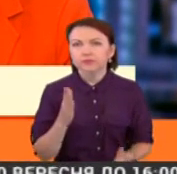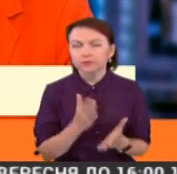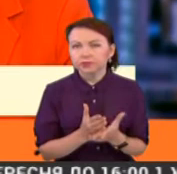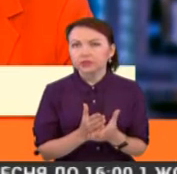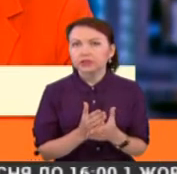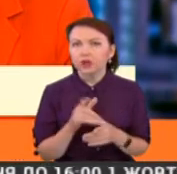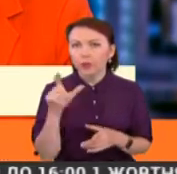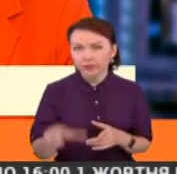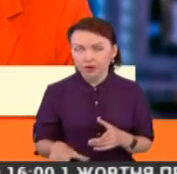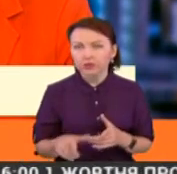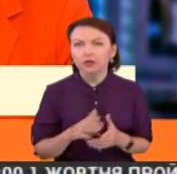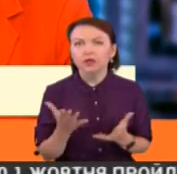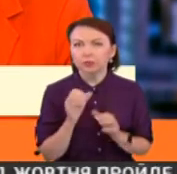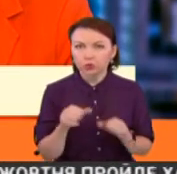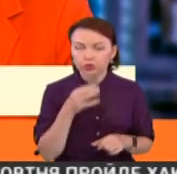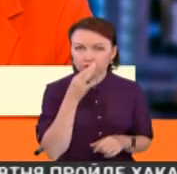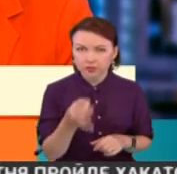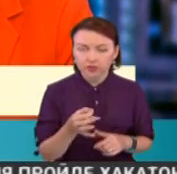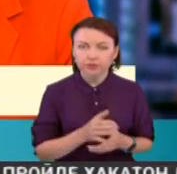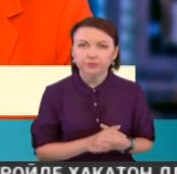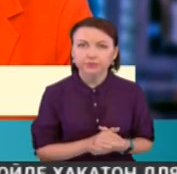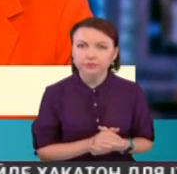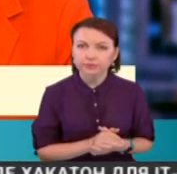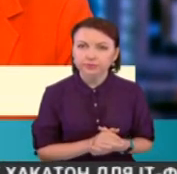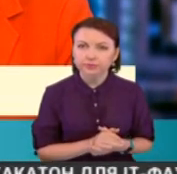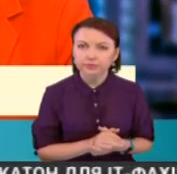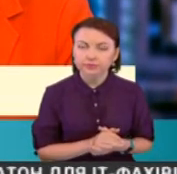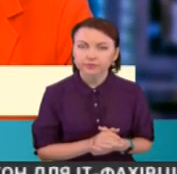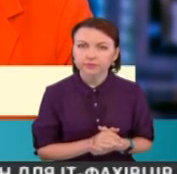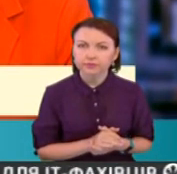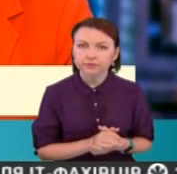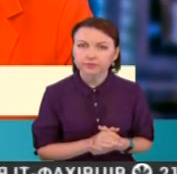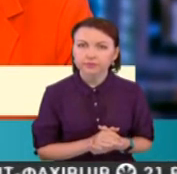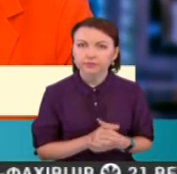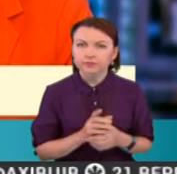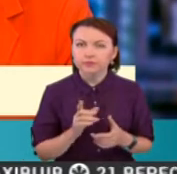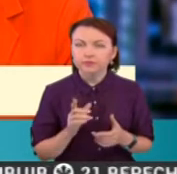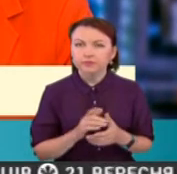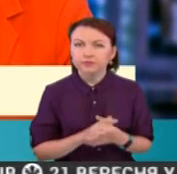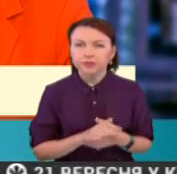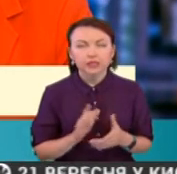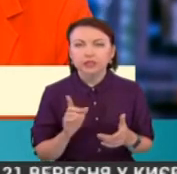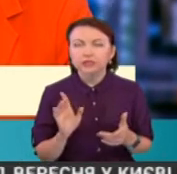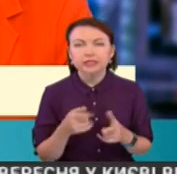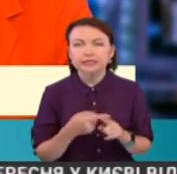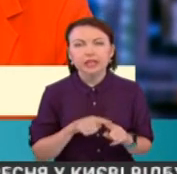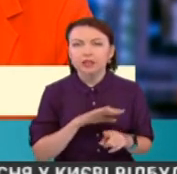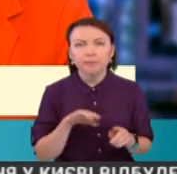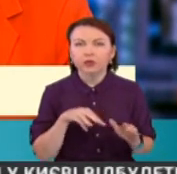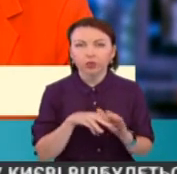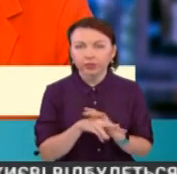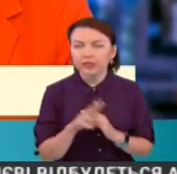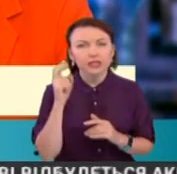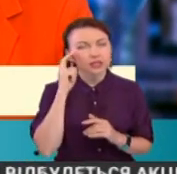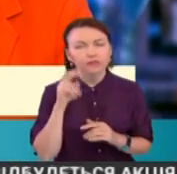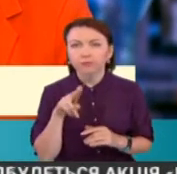який може сказати у термінах впровадження системи. Тому що є відповідальний. Це не метрополітен і це не Київпастранс.